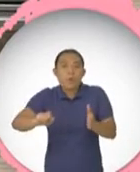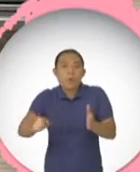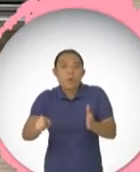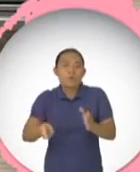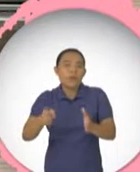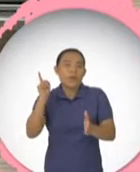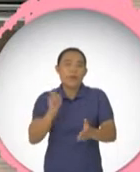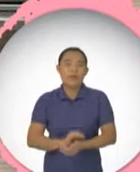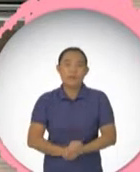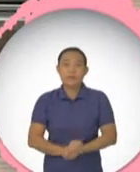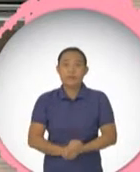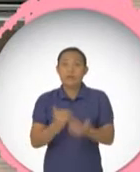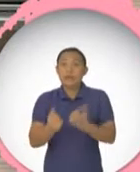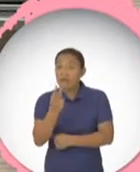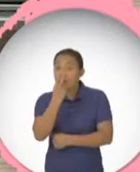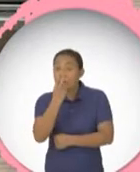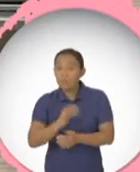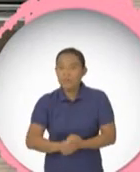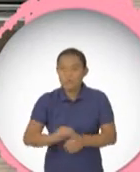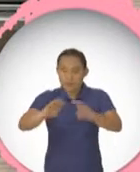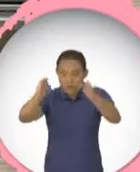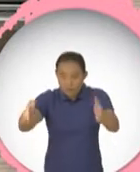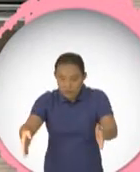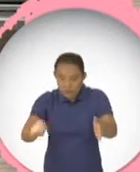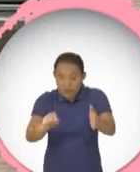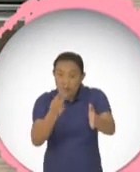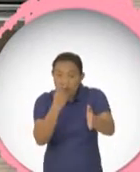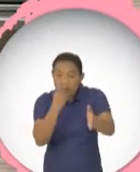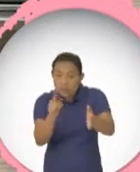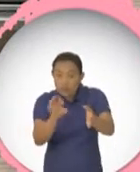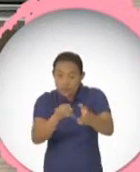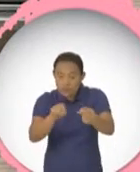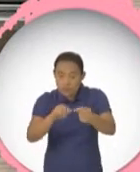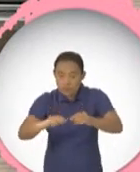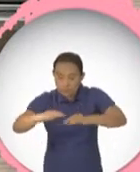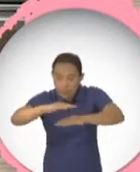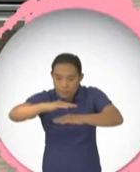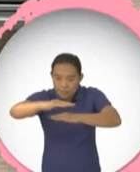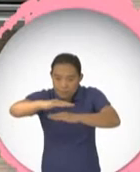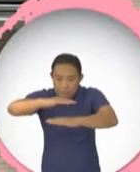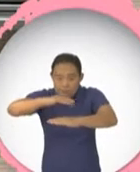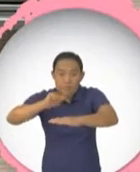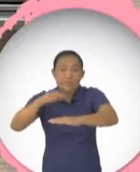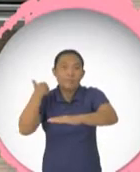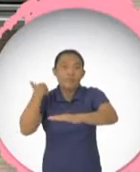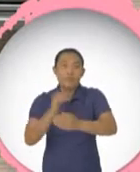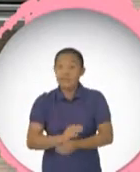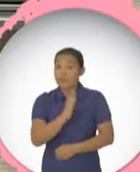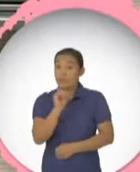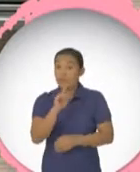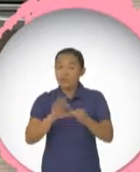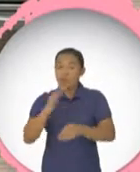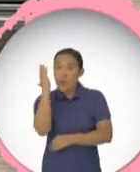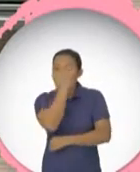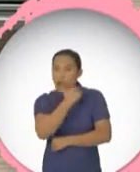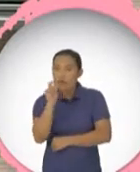าเนื่องจากมันเป็นเตาเล็กมันก็จะมีช่องสำหรับใส่ตะแกรงอะค่ะหลายชั้นตัวนี้เนี่ยถ้าจะให้ขึ้นสวยเนี่ยคือไฟบนไฟล่